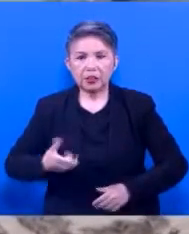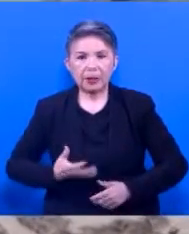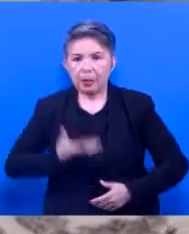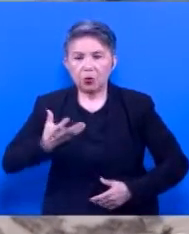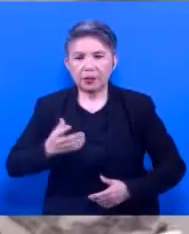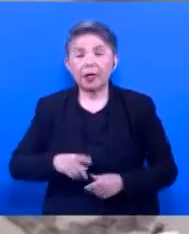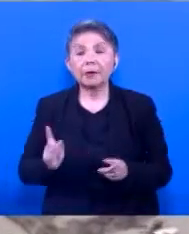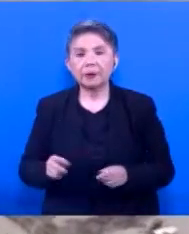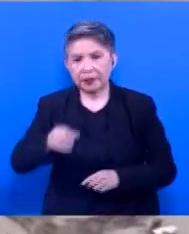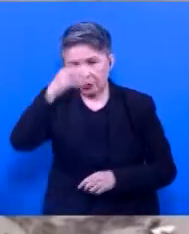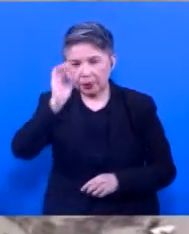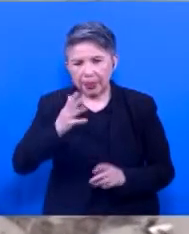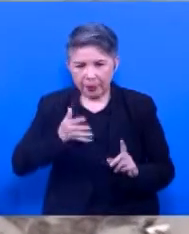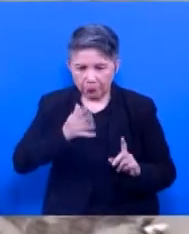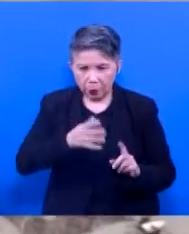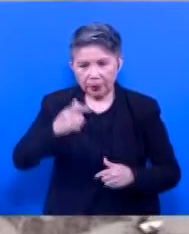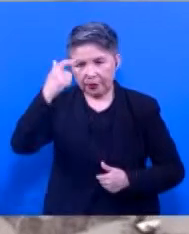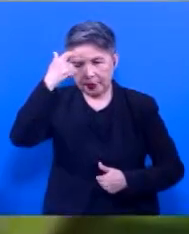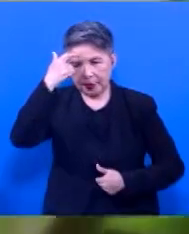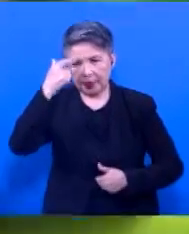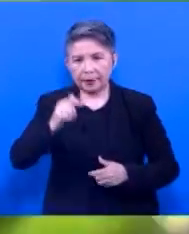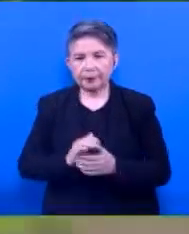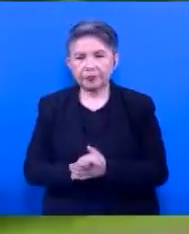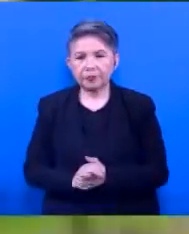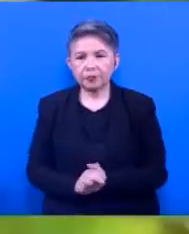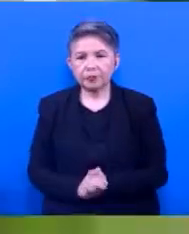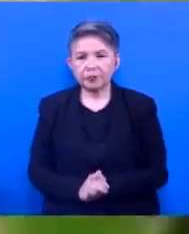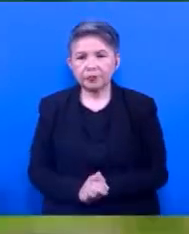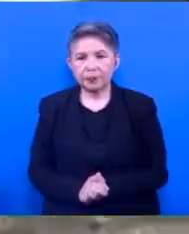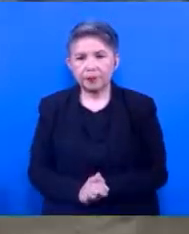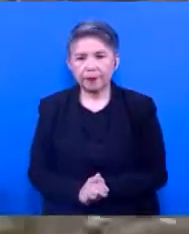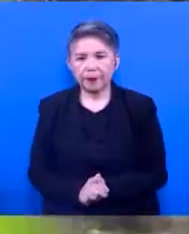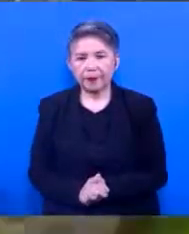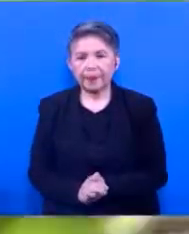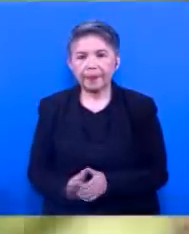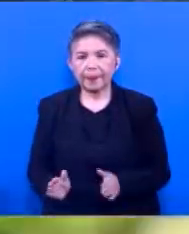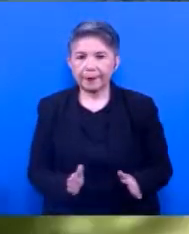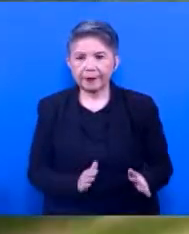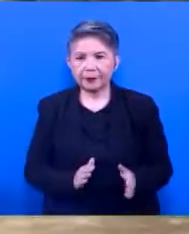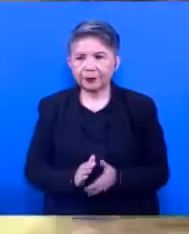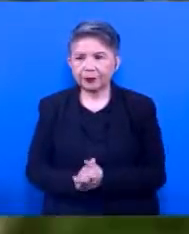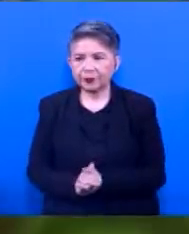polisi saat ini sedang memburu pelaku. Nur Hadi Wicaksono, Kabupaten Lumajang, Jawa Timur.